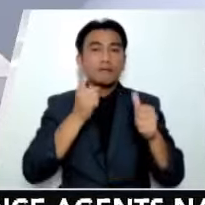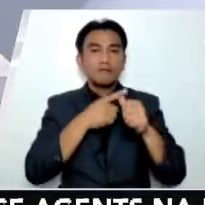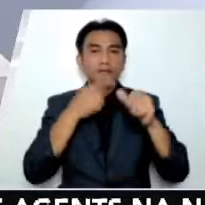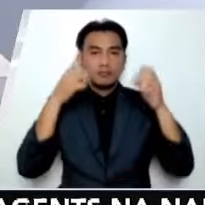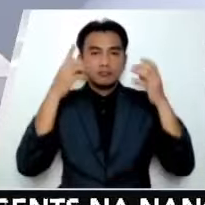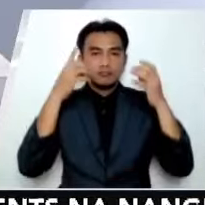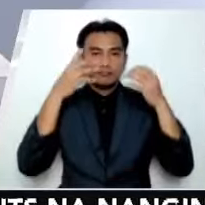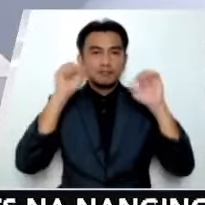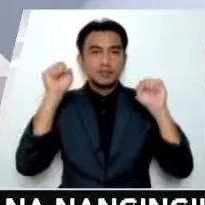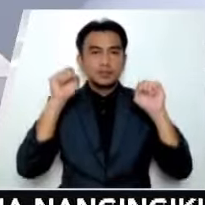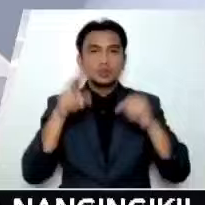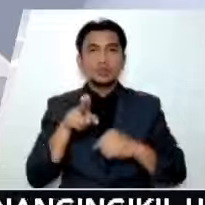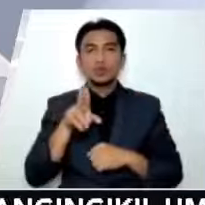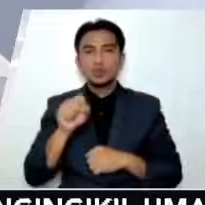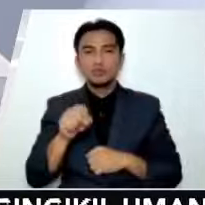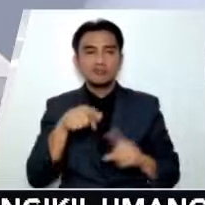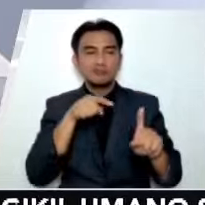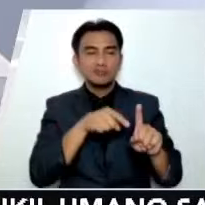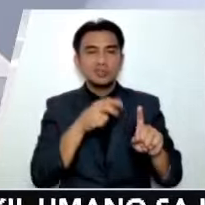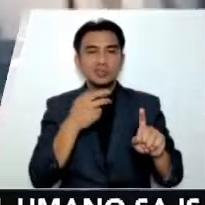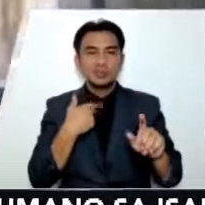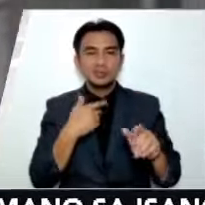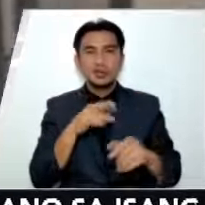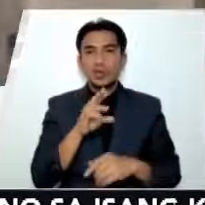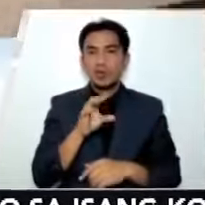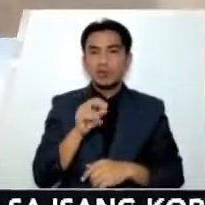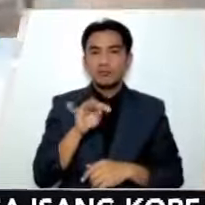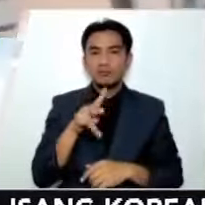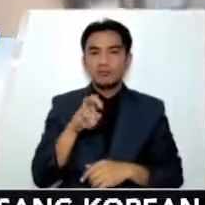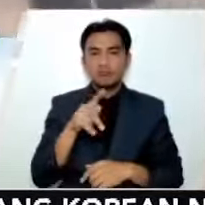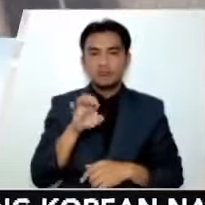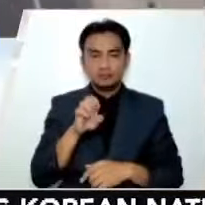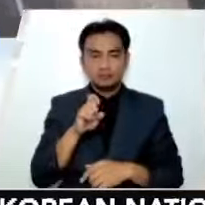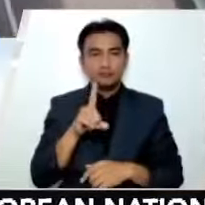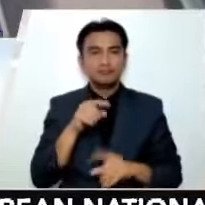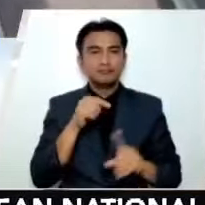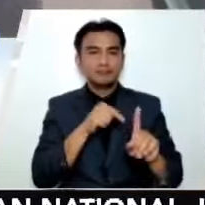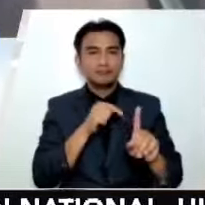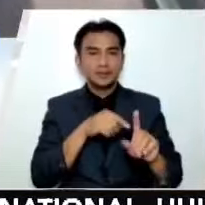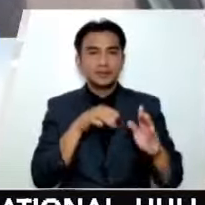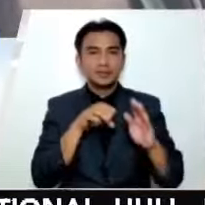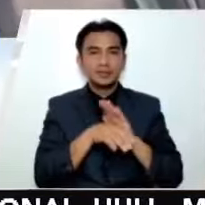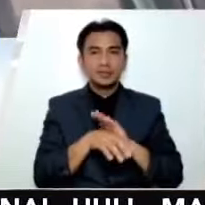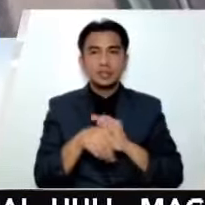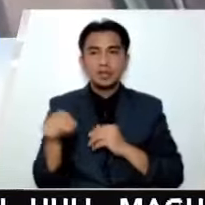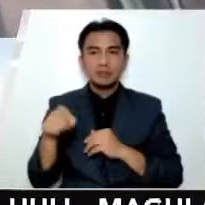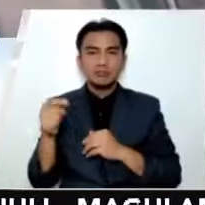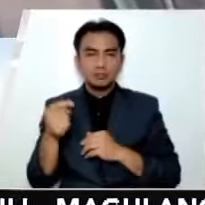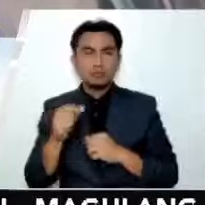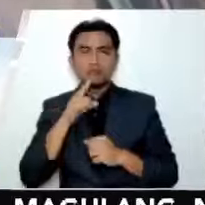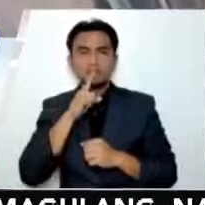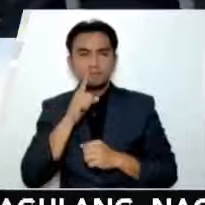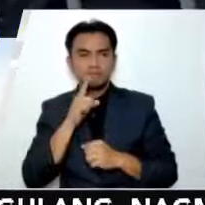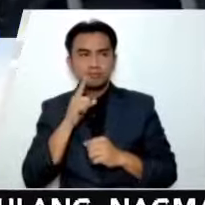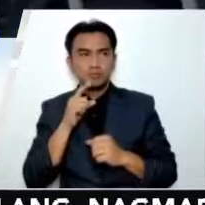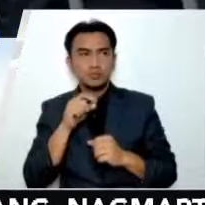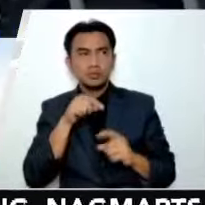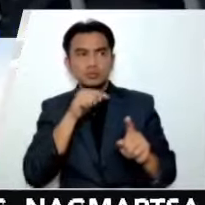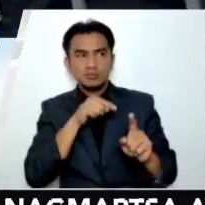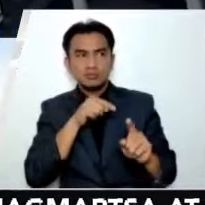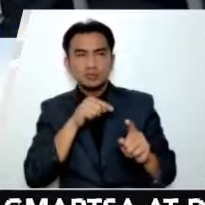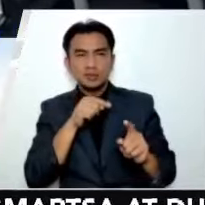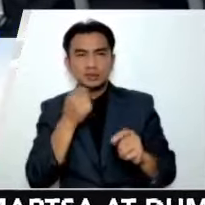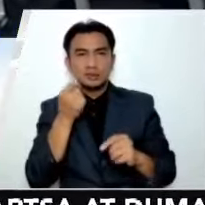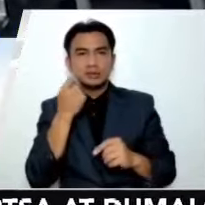na na-convict sa isang krimen. Kumbinsido ang 12-member jury sa New York na nameke ng mga business records